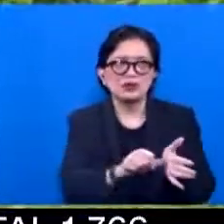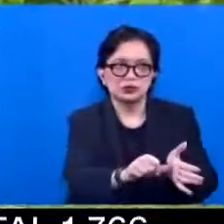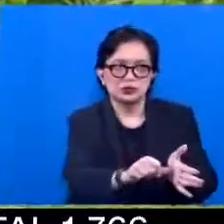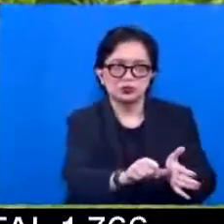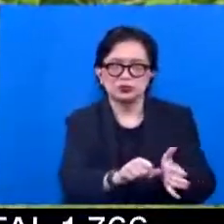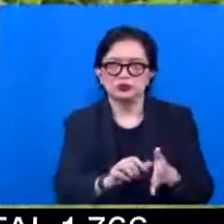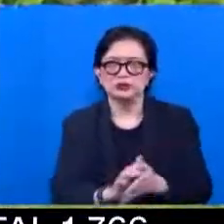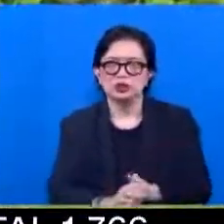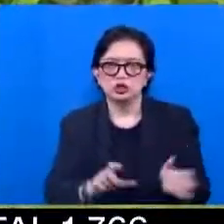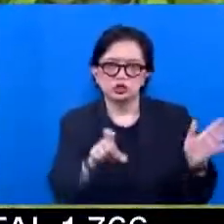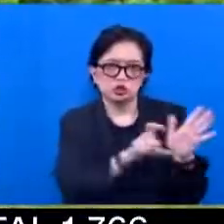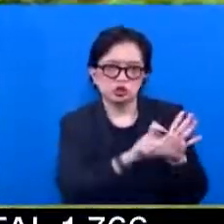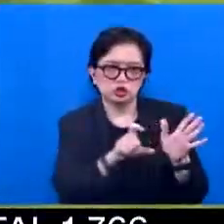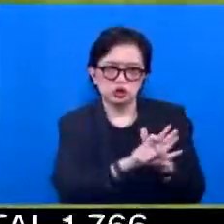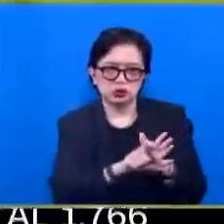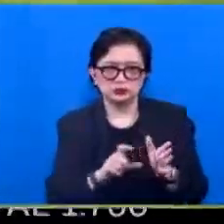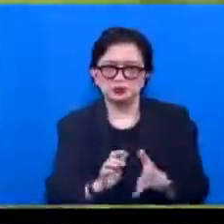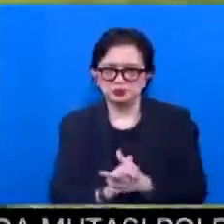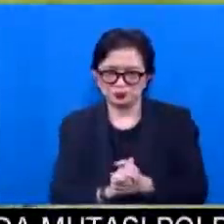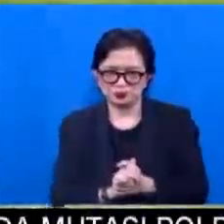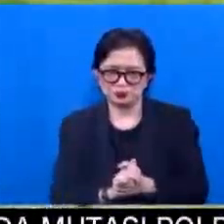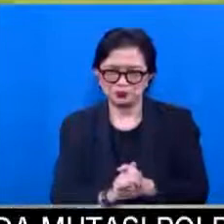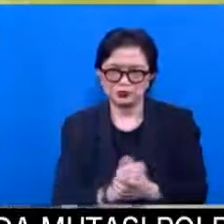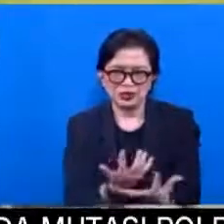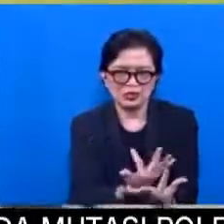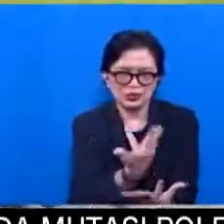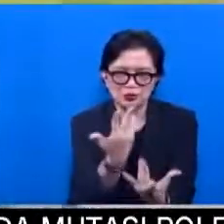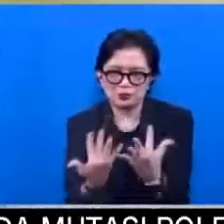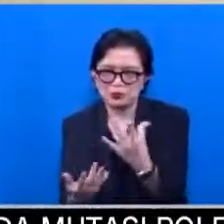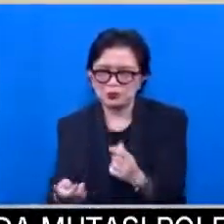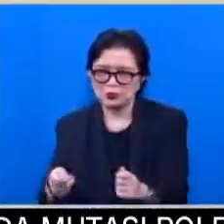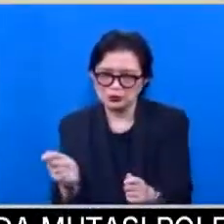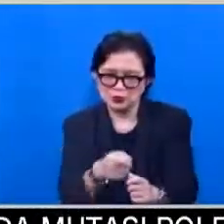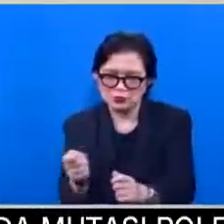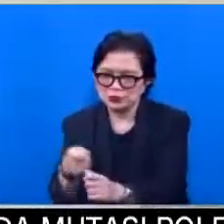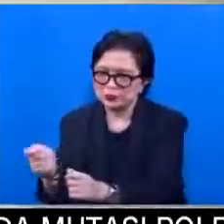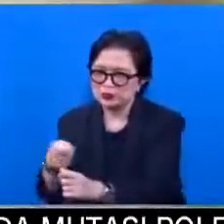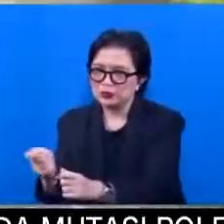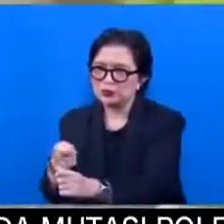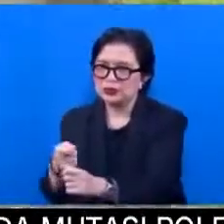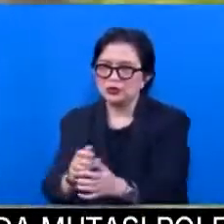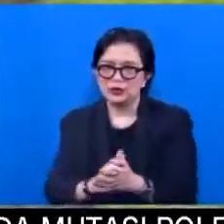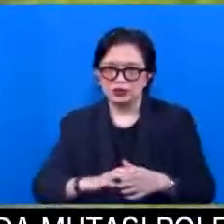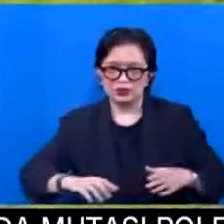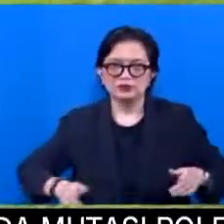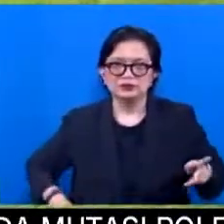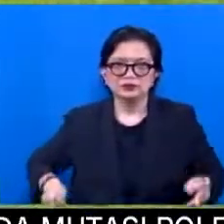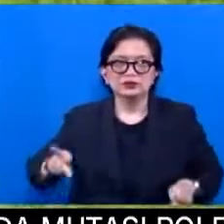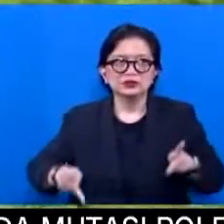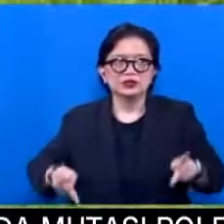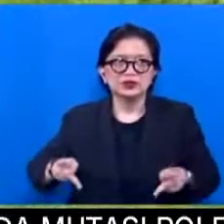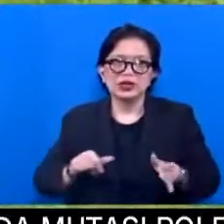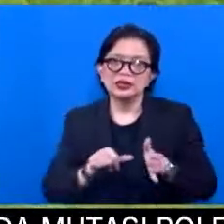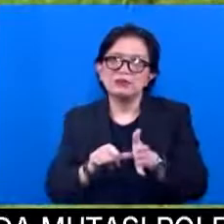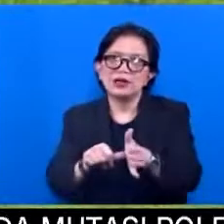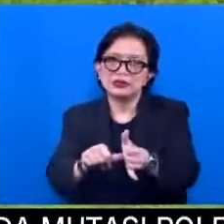saat mencari rumput, kursi roda Warsono tertinggal jauh. Terkadang ada warga yang membantu mengambilkan kursi roda